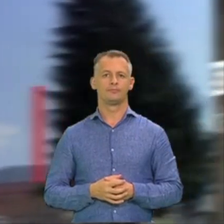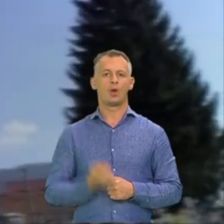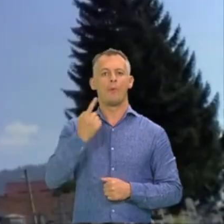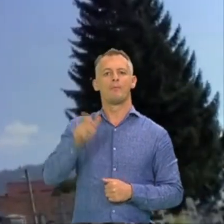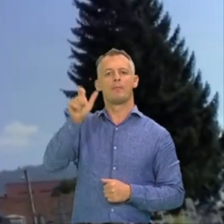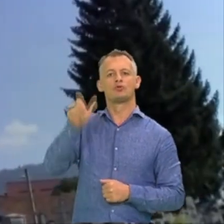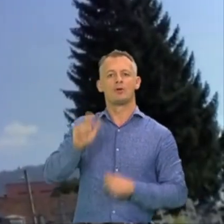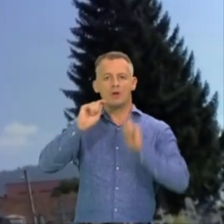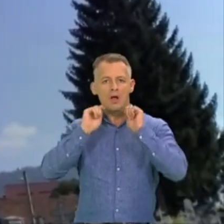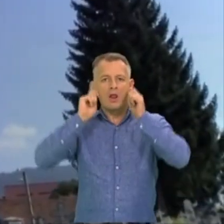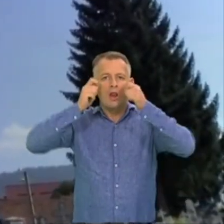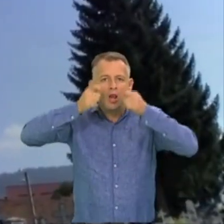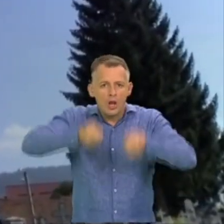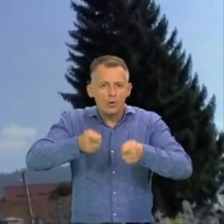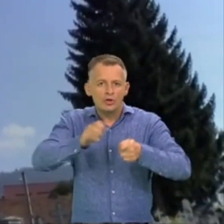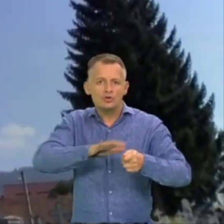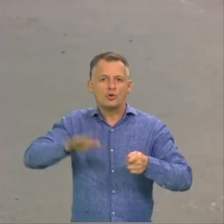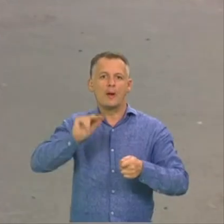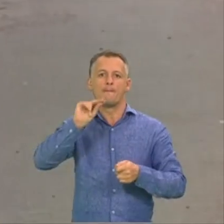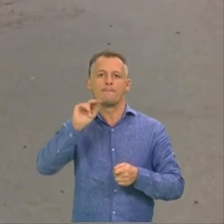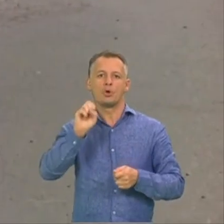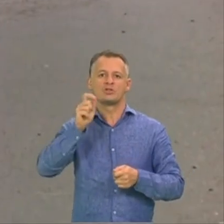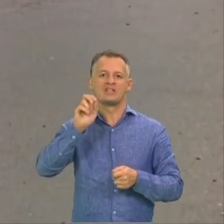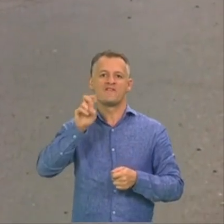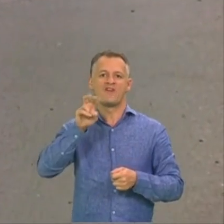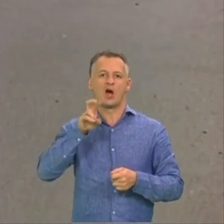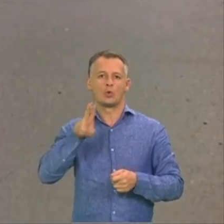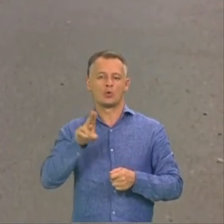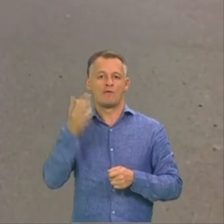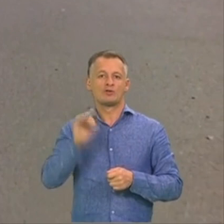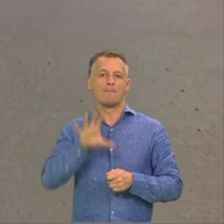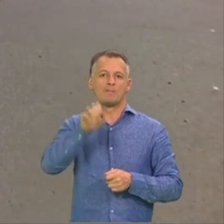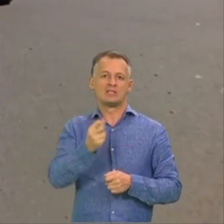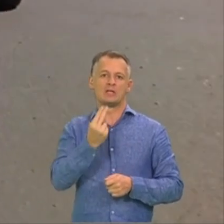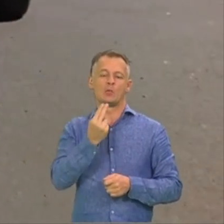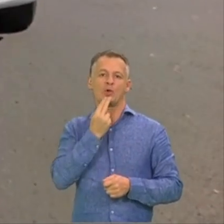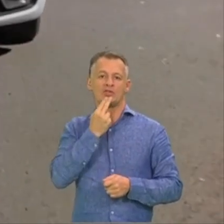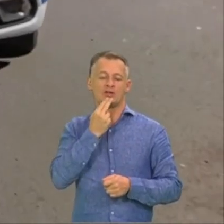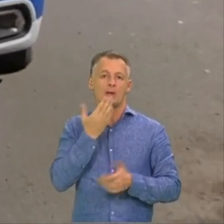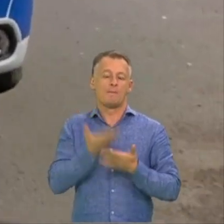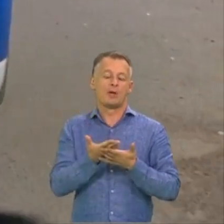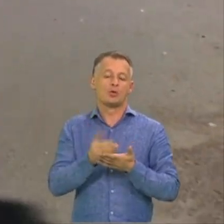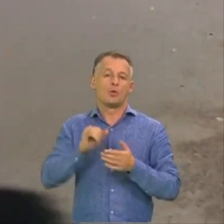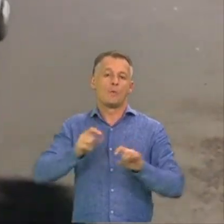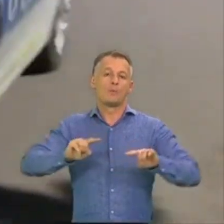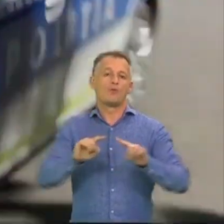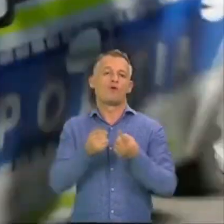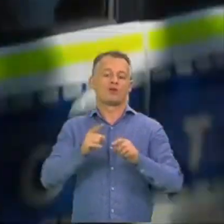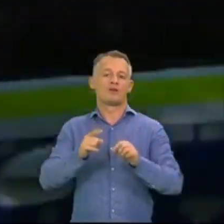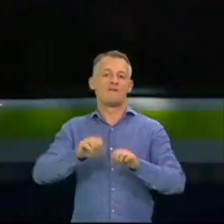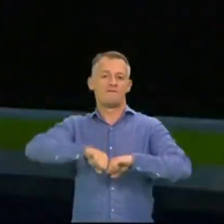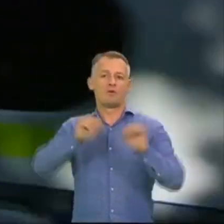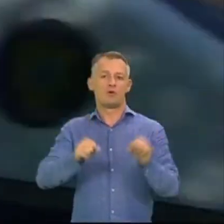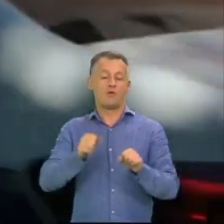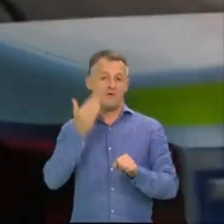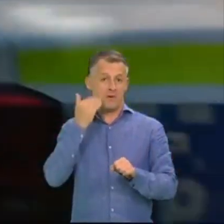Și un călugăr dintr-o chilie de pe masivul Postăvaru a fost reținut de poliție pentru tentativă de viol. O femeie a fost la un pas să-i cadă victimă după o